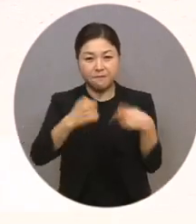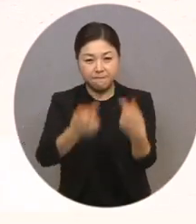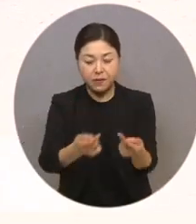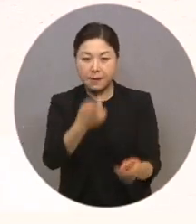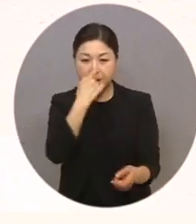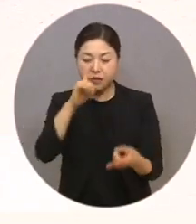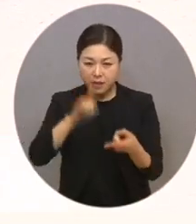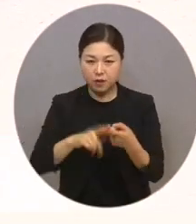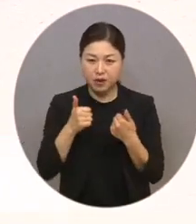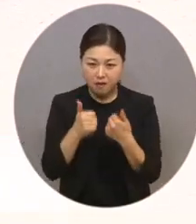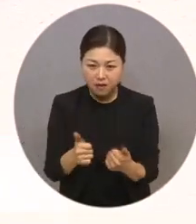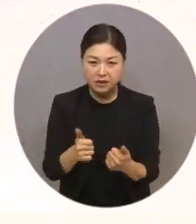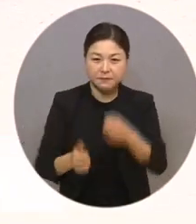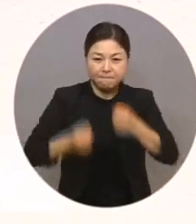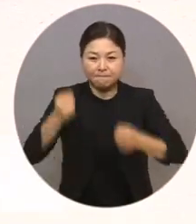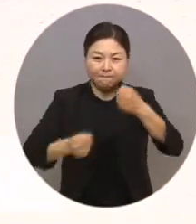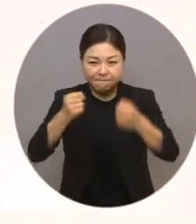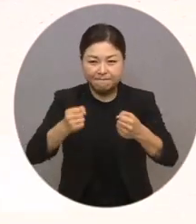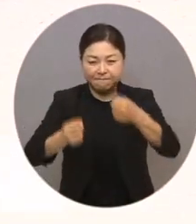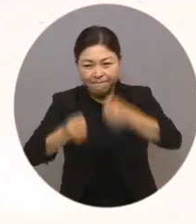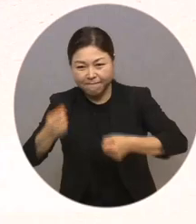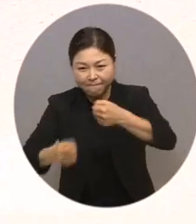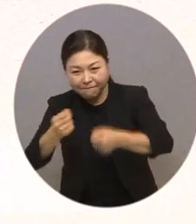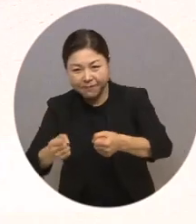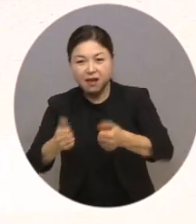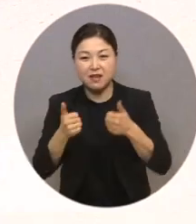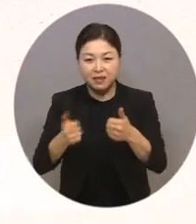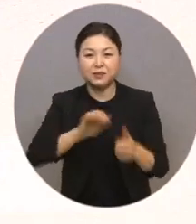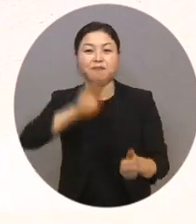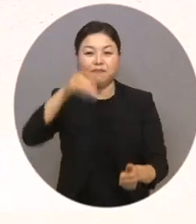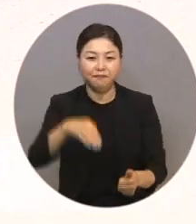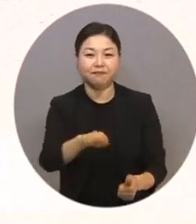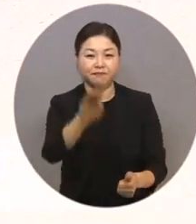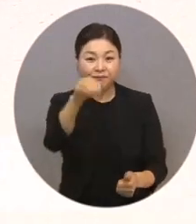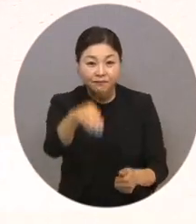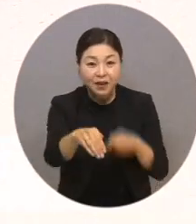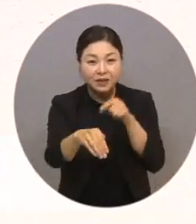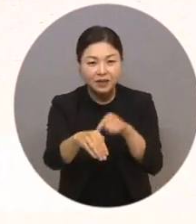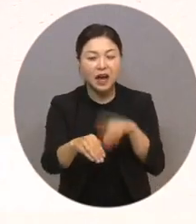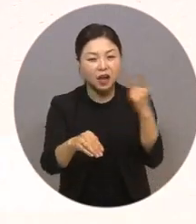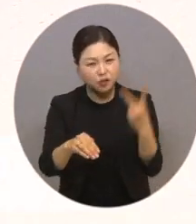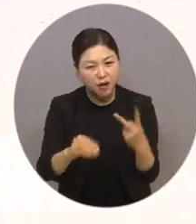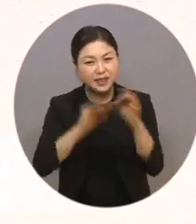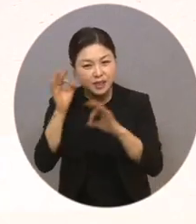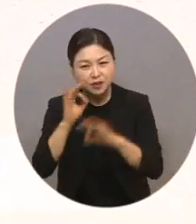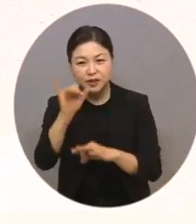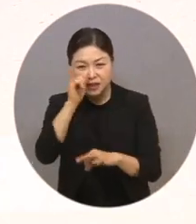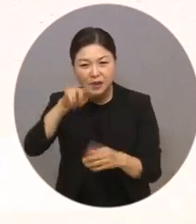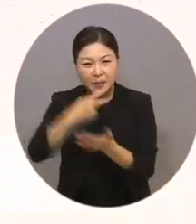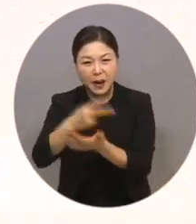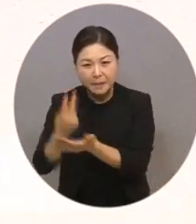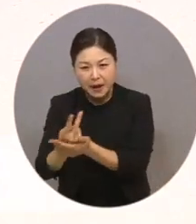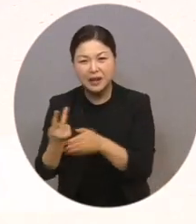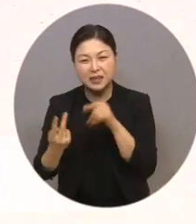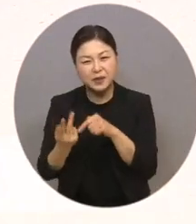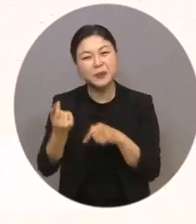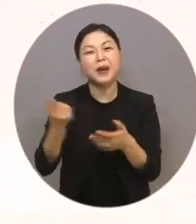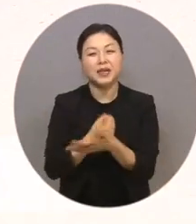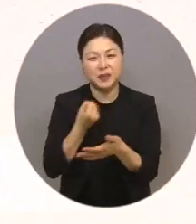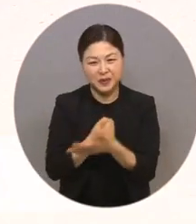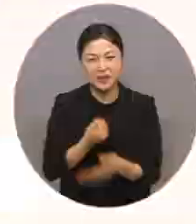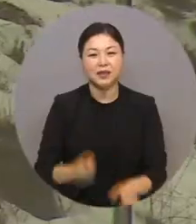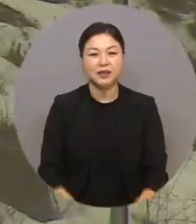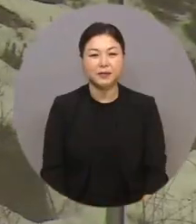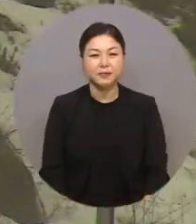열심히 올라가고 내려가고 했는데 한두 번 정도 실수해 가지고 넘어진게 좀 아쉬운게